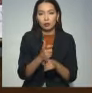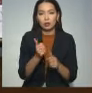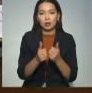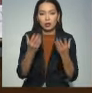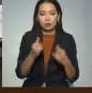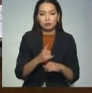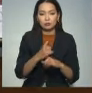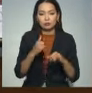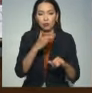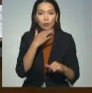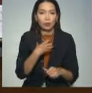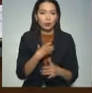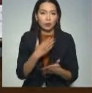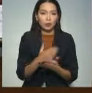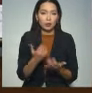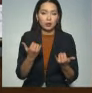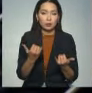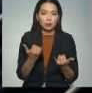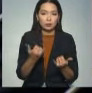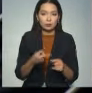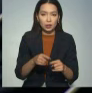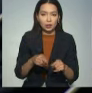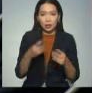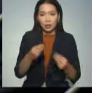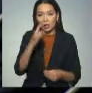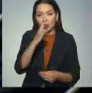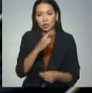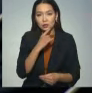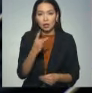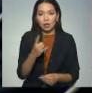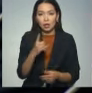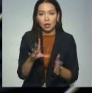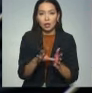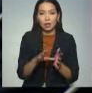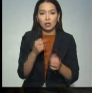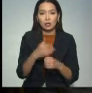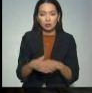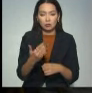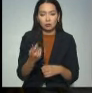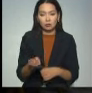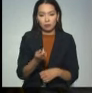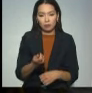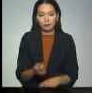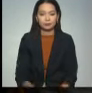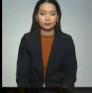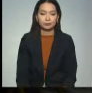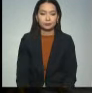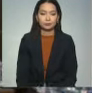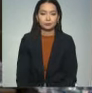күннен күнге артып келеді. Бұл ретте Қазақстанға бір ғана атом электр станциясы аздық ету мүмкін дейді.